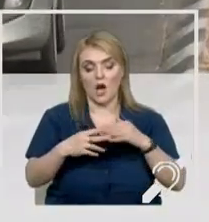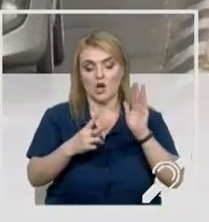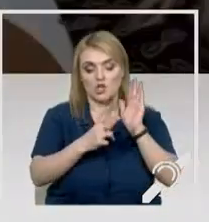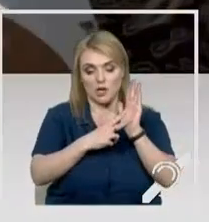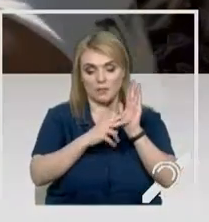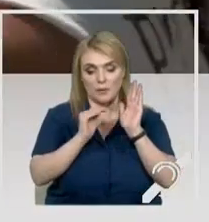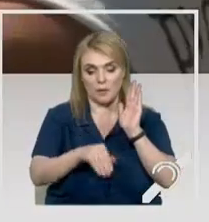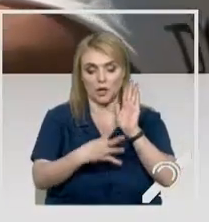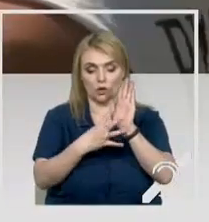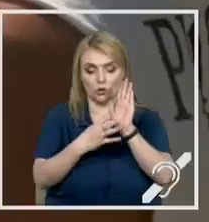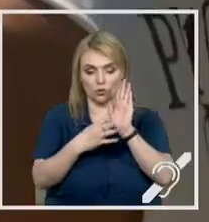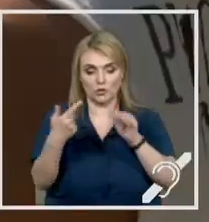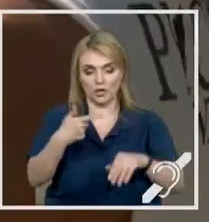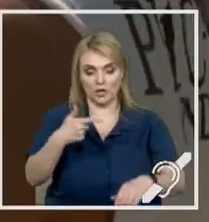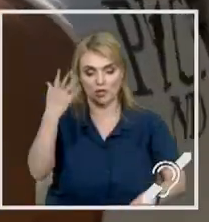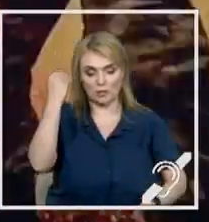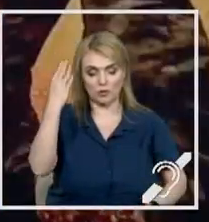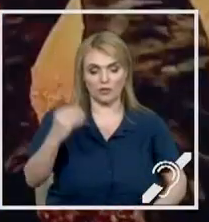cetățeni ai Republicii Moldova